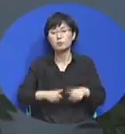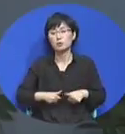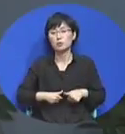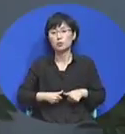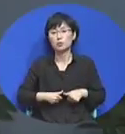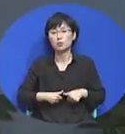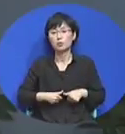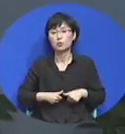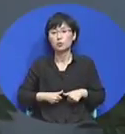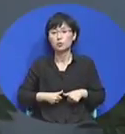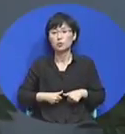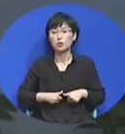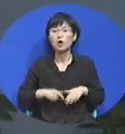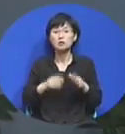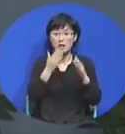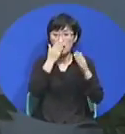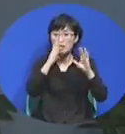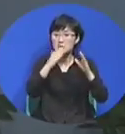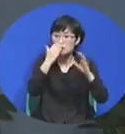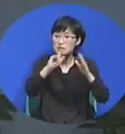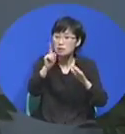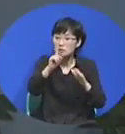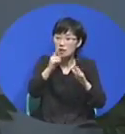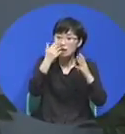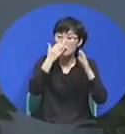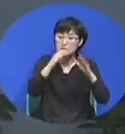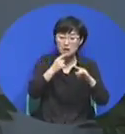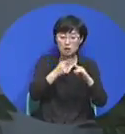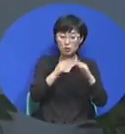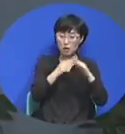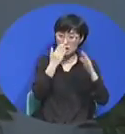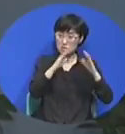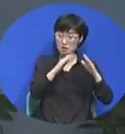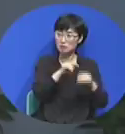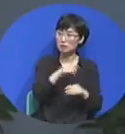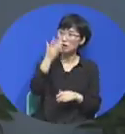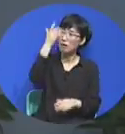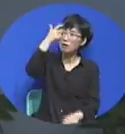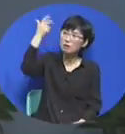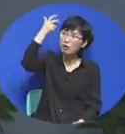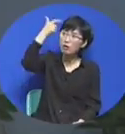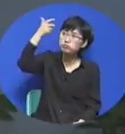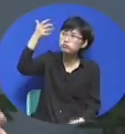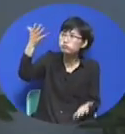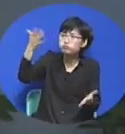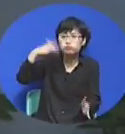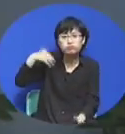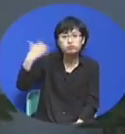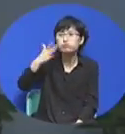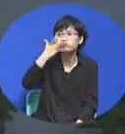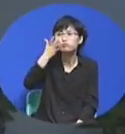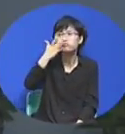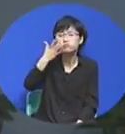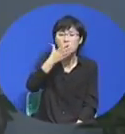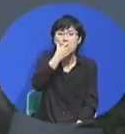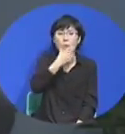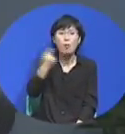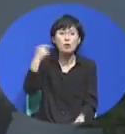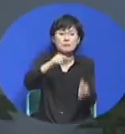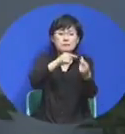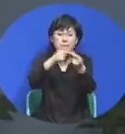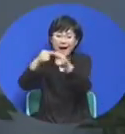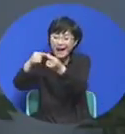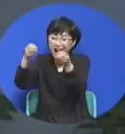교회가 영적 사실을 본 적이 없어요. The Israelites, even the church, has never seen the spiritual facts. 그리고 복음은 듣고 알고는 있지만